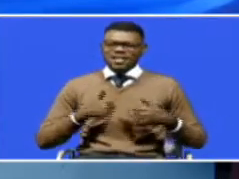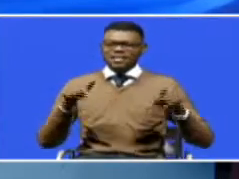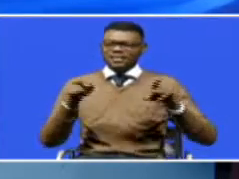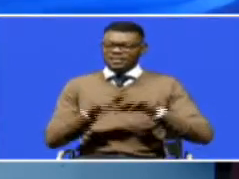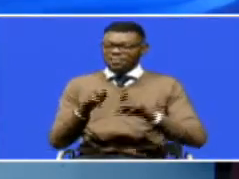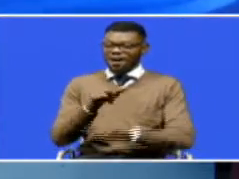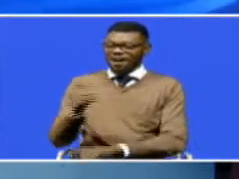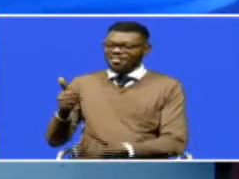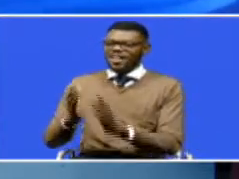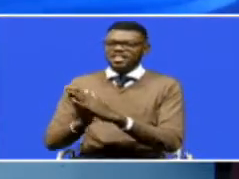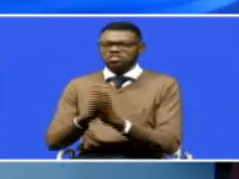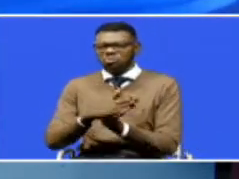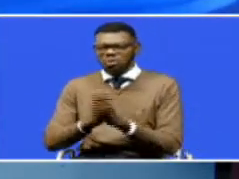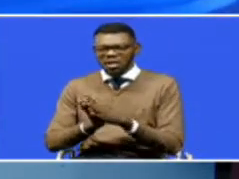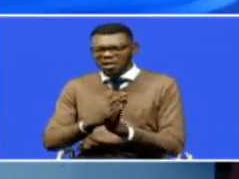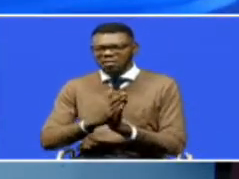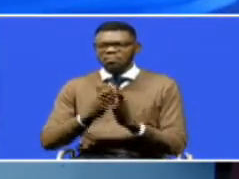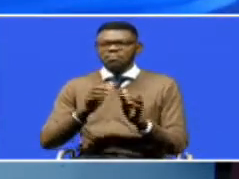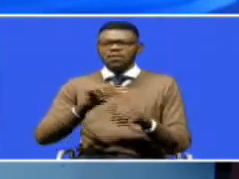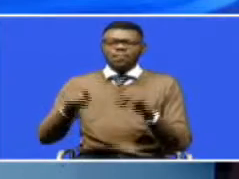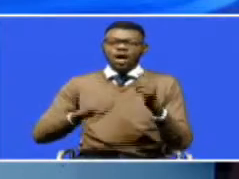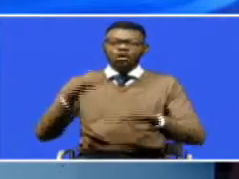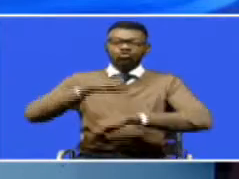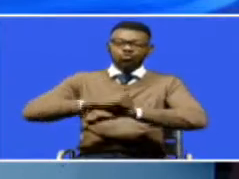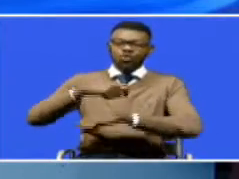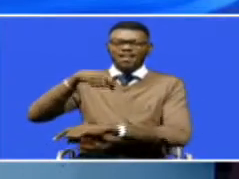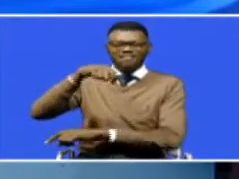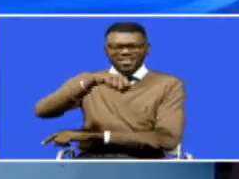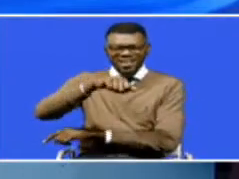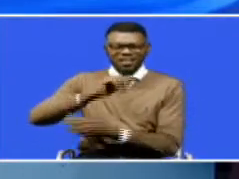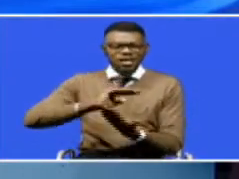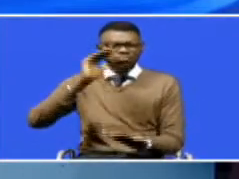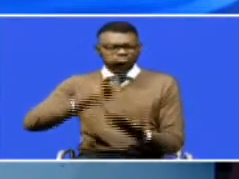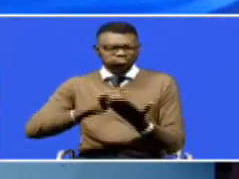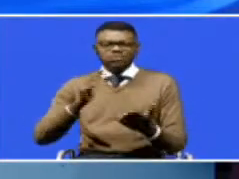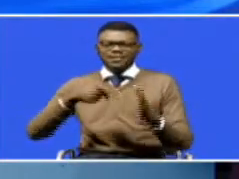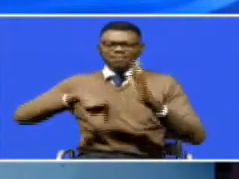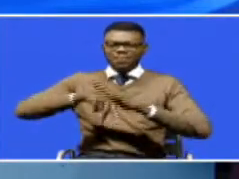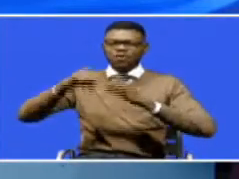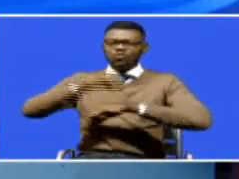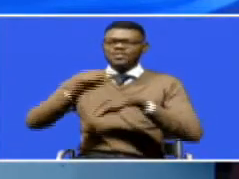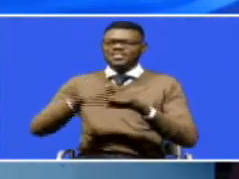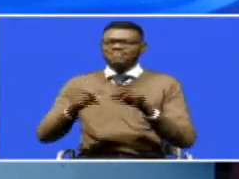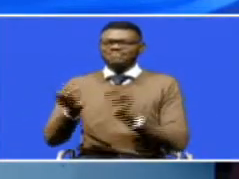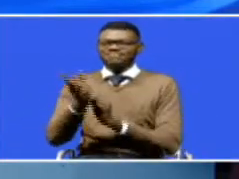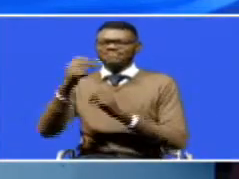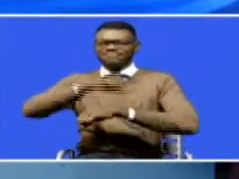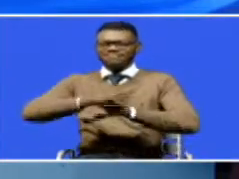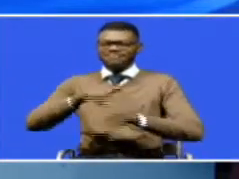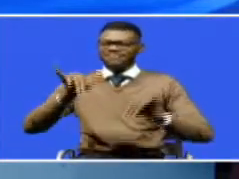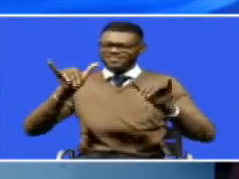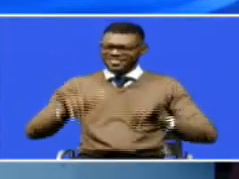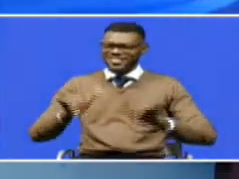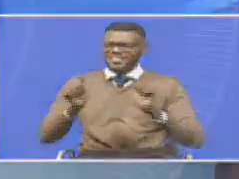taarifa inayofungamana na kupunguzwa kwa karo katika shule za msingi na sekondari humu nchini. Endelea kuwa nasi.